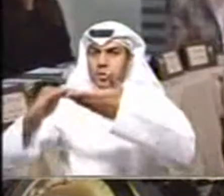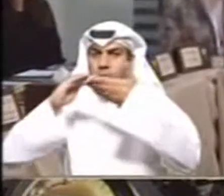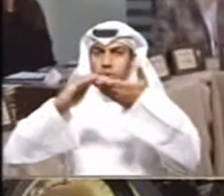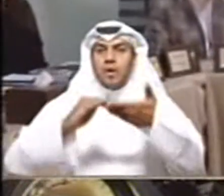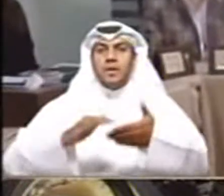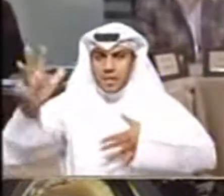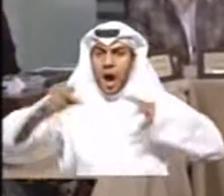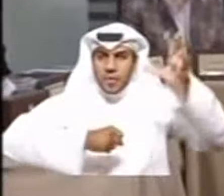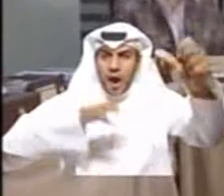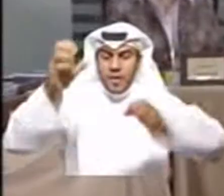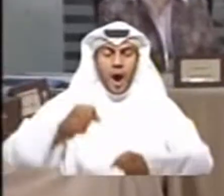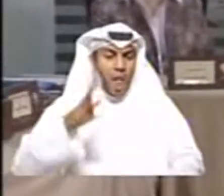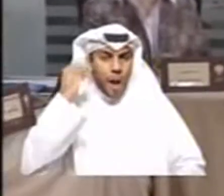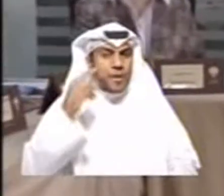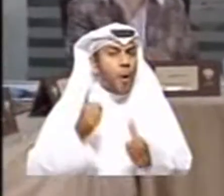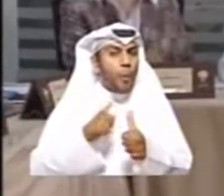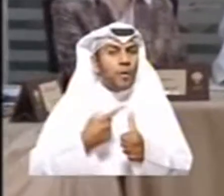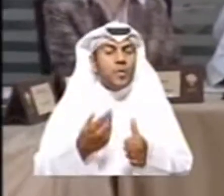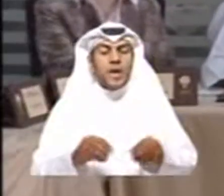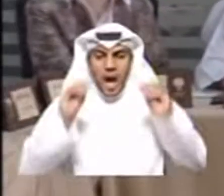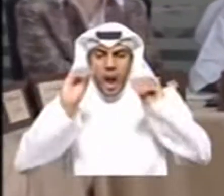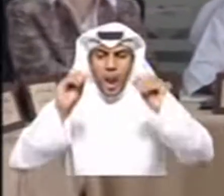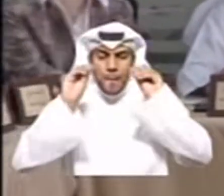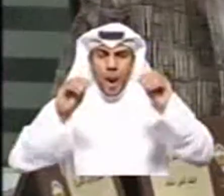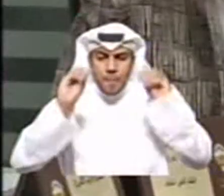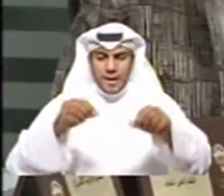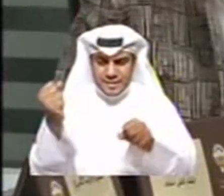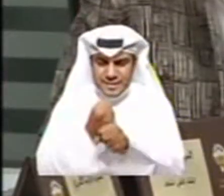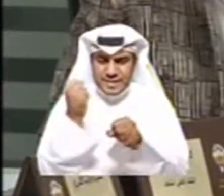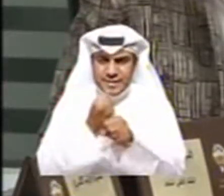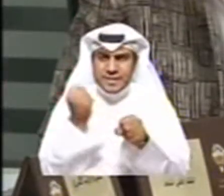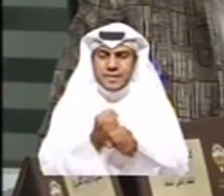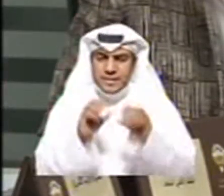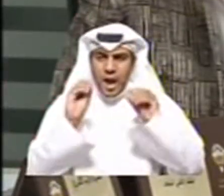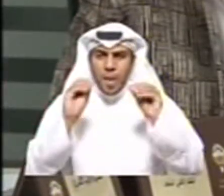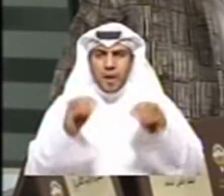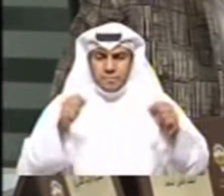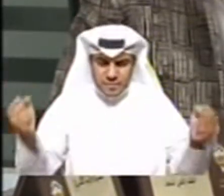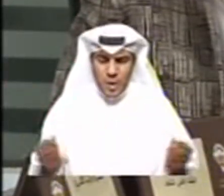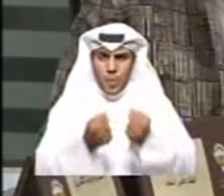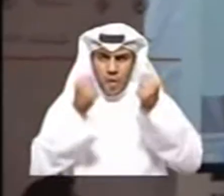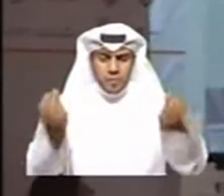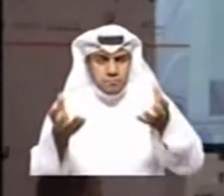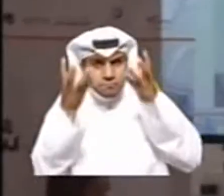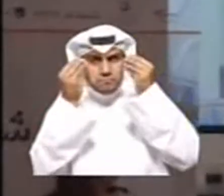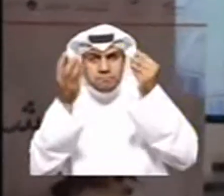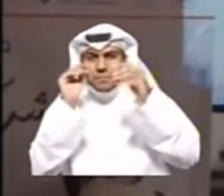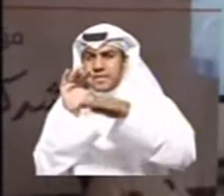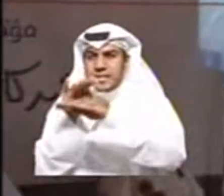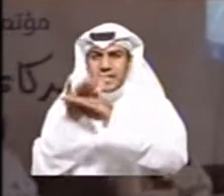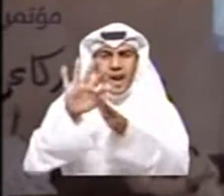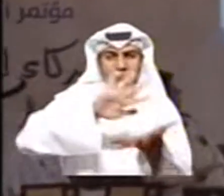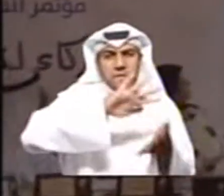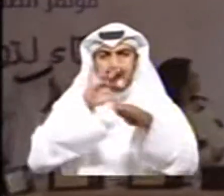إطلاق مبادرة حملة شركاء لتوظيفهم. الحملة هذه تستهدف فئة ذوي الإعاقة، خمس أنواع